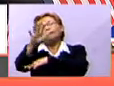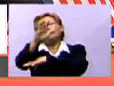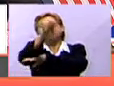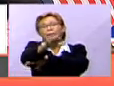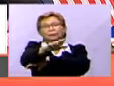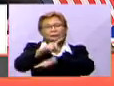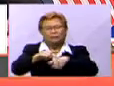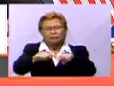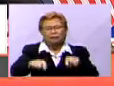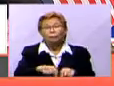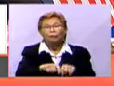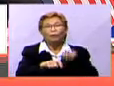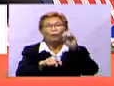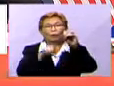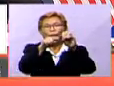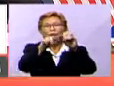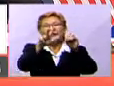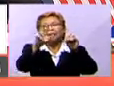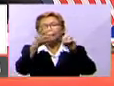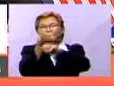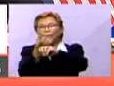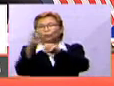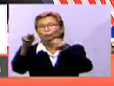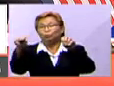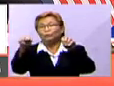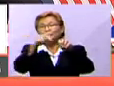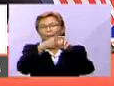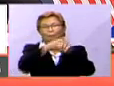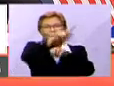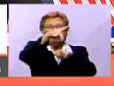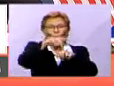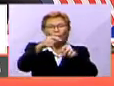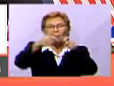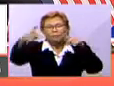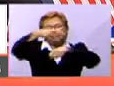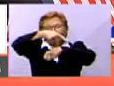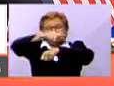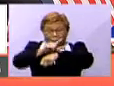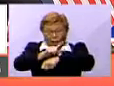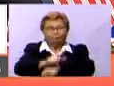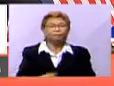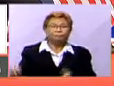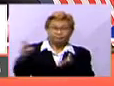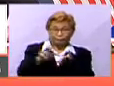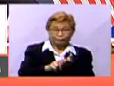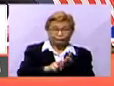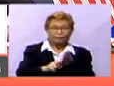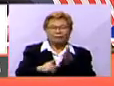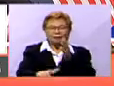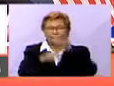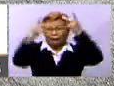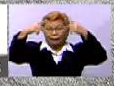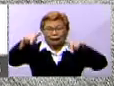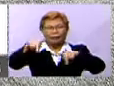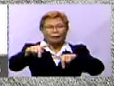lokasi 0.3 batu nautika dari Pulau Besar, Langkawi. Menurut kenyataan Timbalan Pengarah Operasi